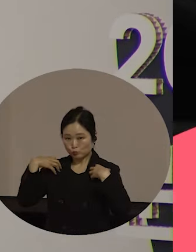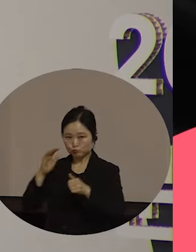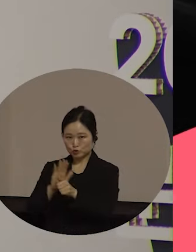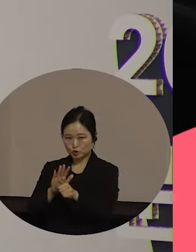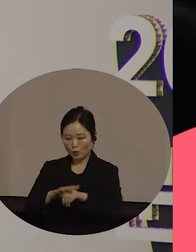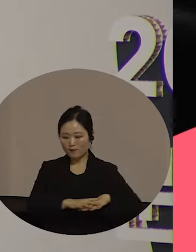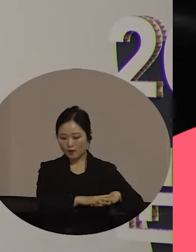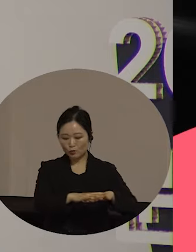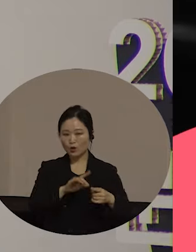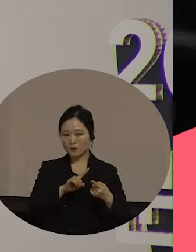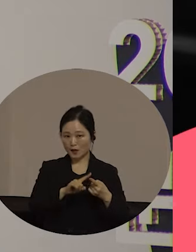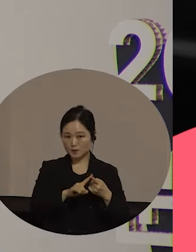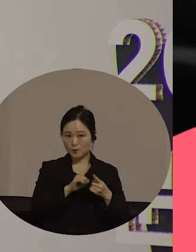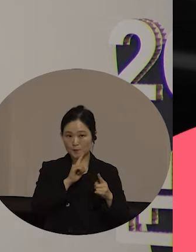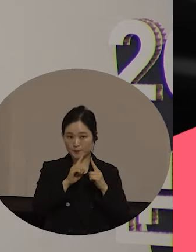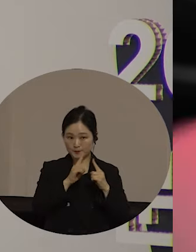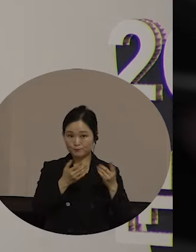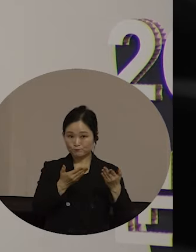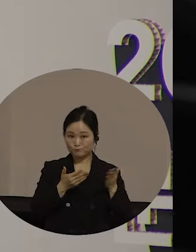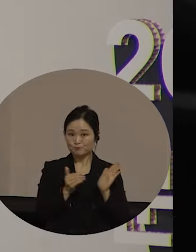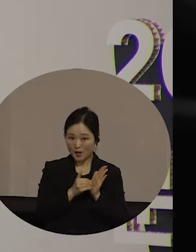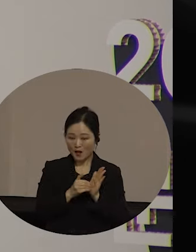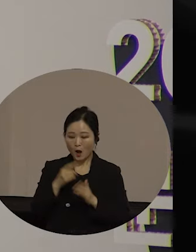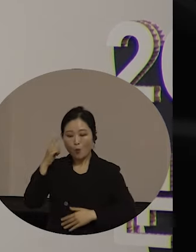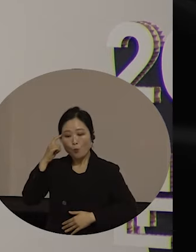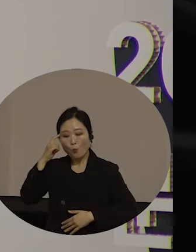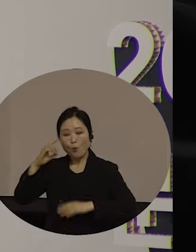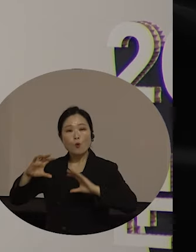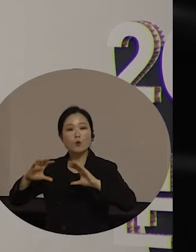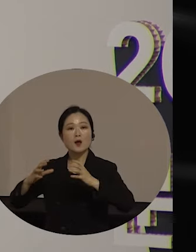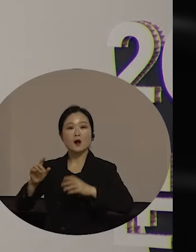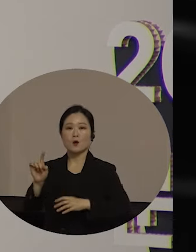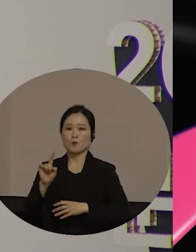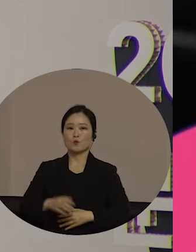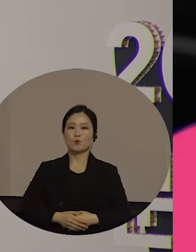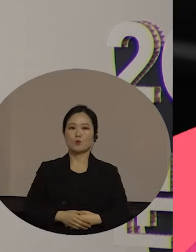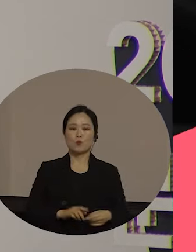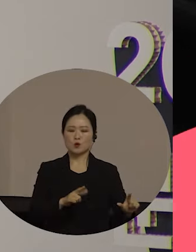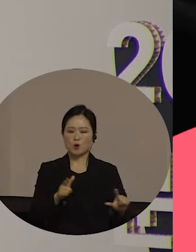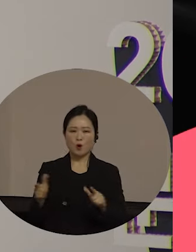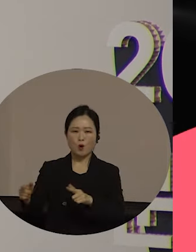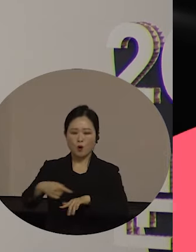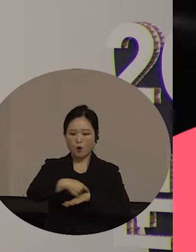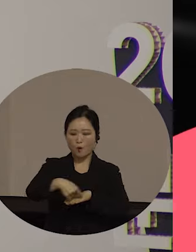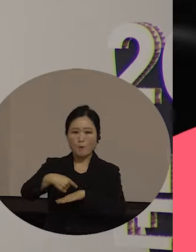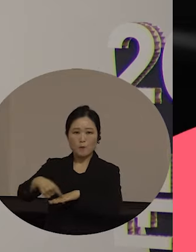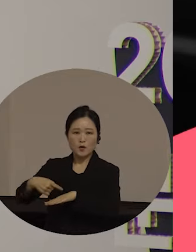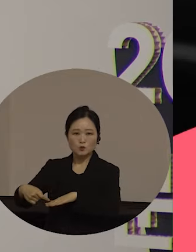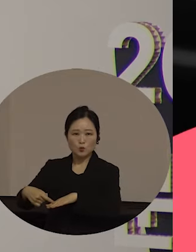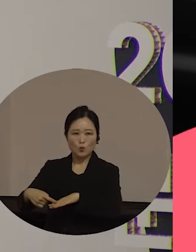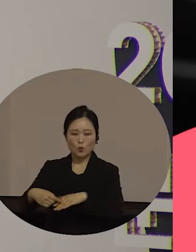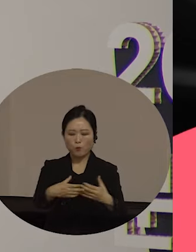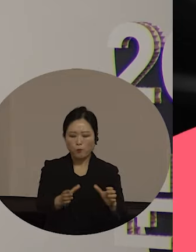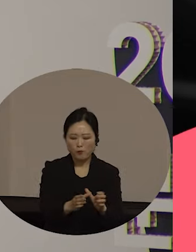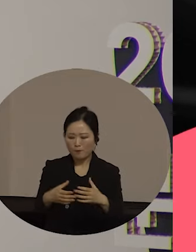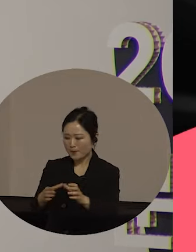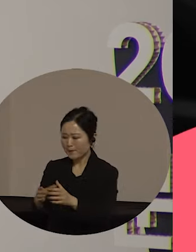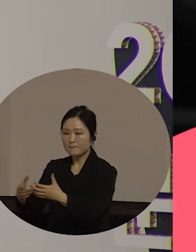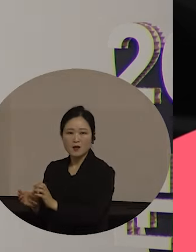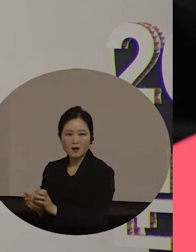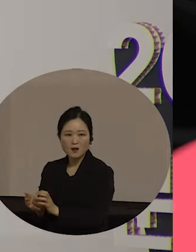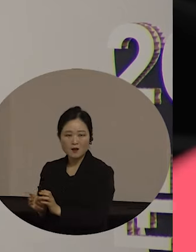말씀을 하셨고, 몽골리아 같은 건 여러분도 아시겠지만 우리가 그 여러 민족이 그 같이 있는 부분에 민족 따라